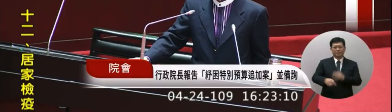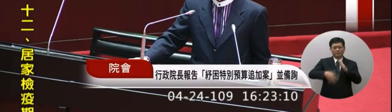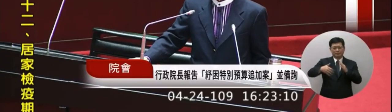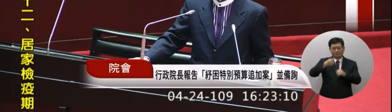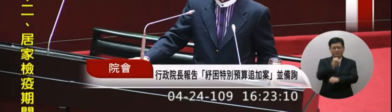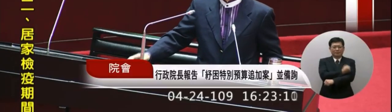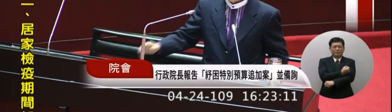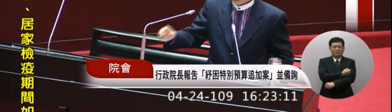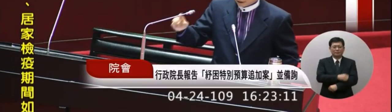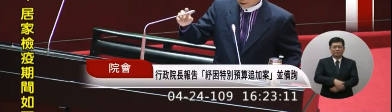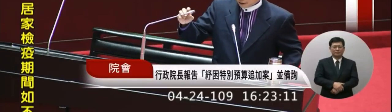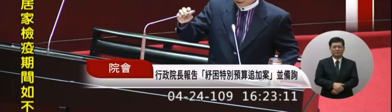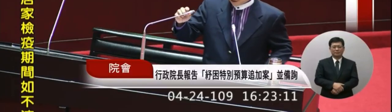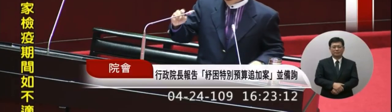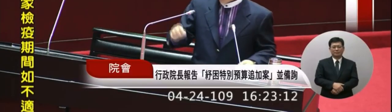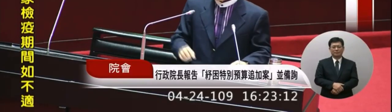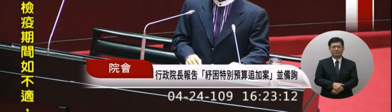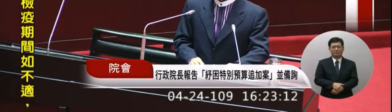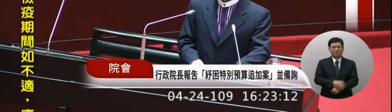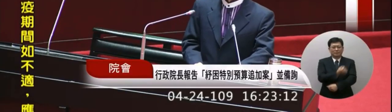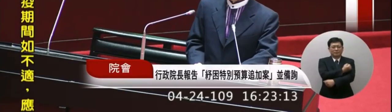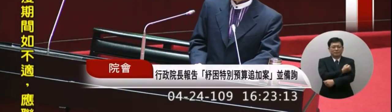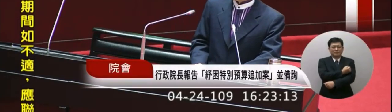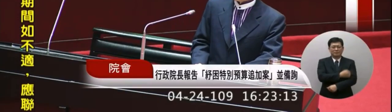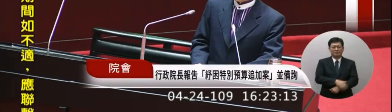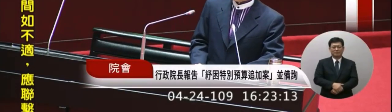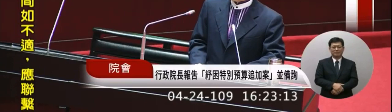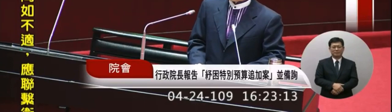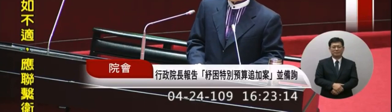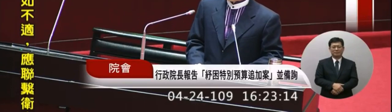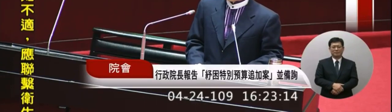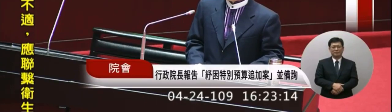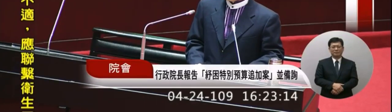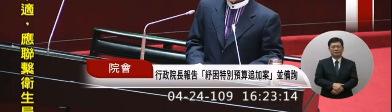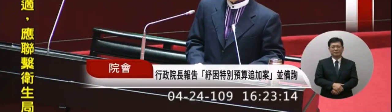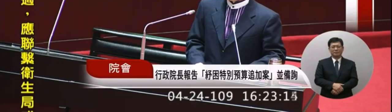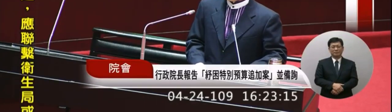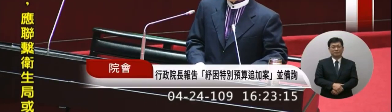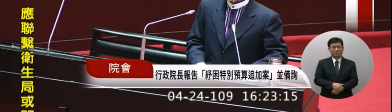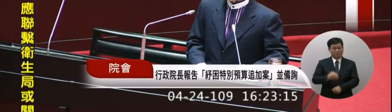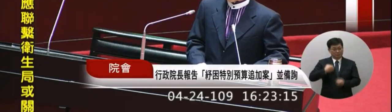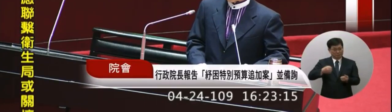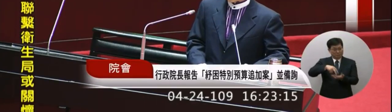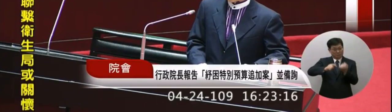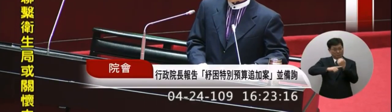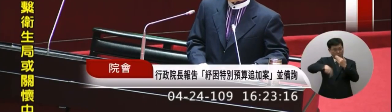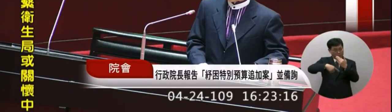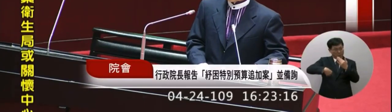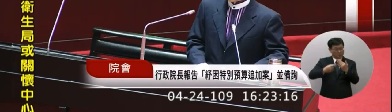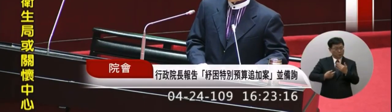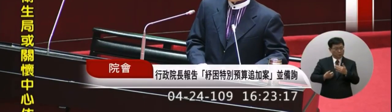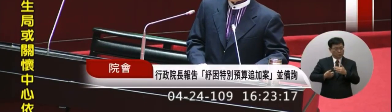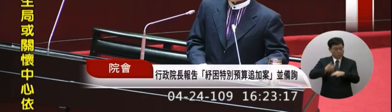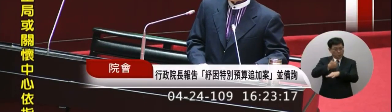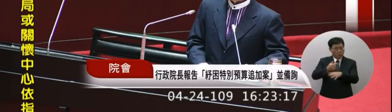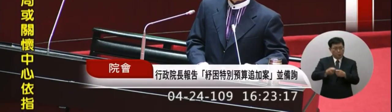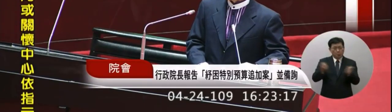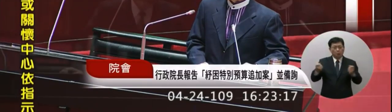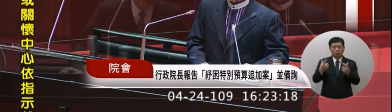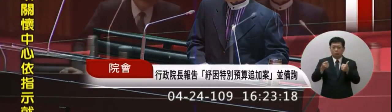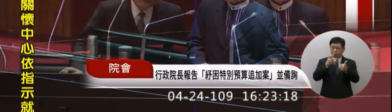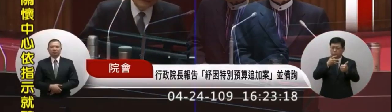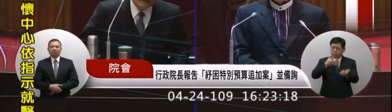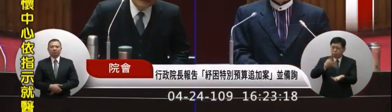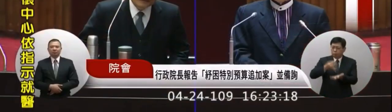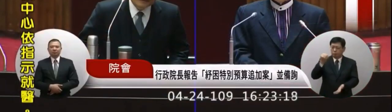院长辛苦啊， 委员你好， 辛苦了啊。我在立法院这么久，我也问